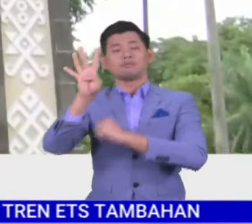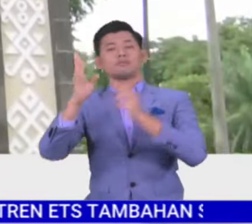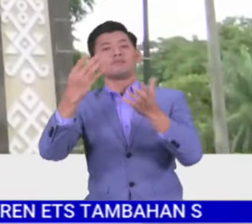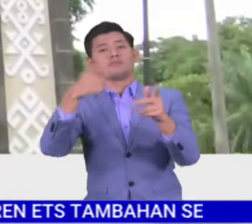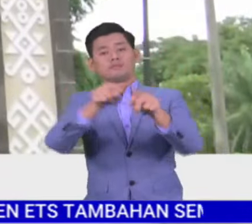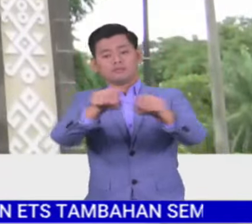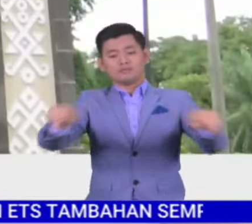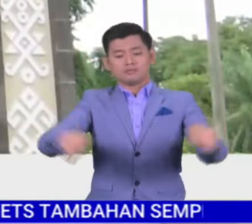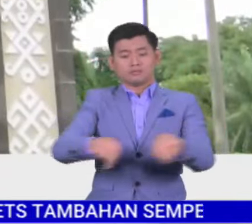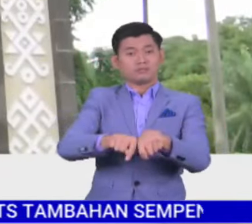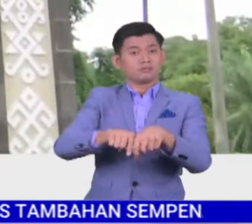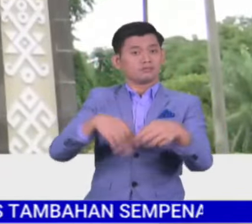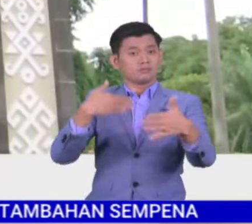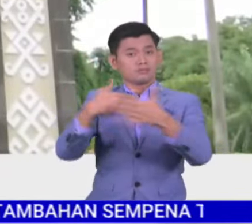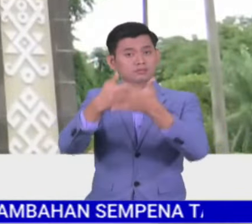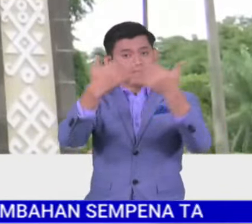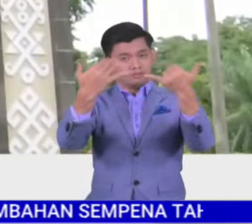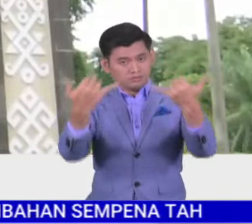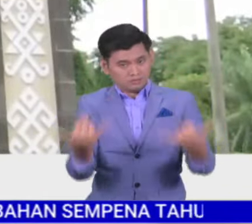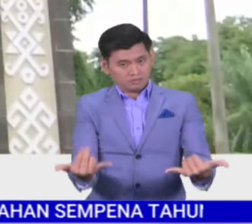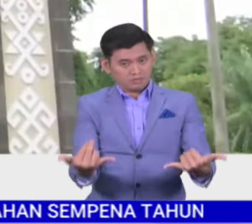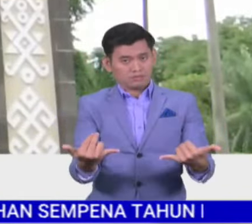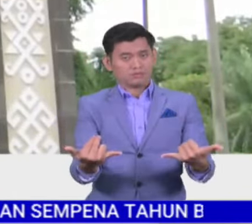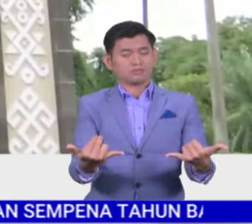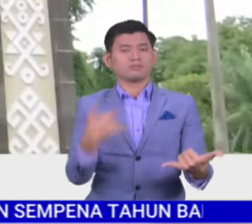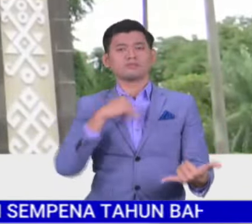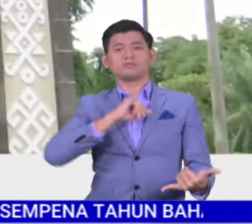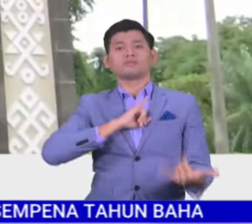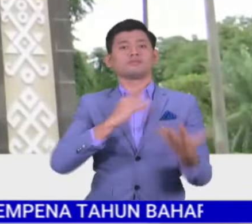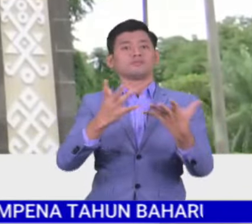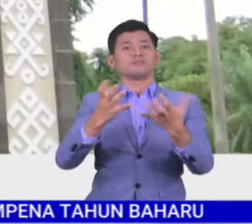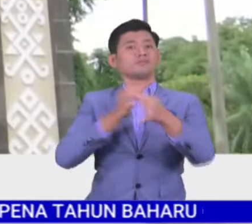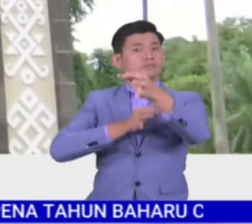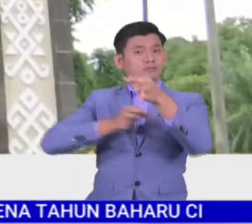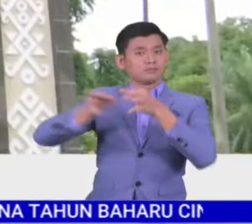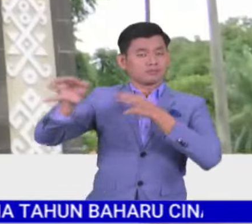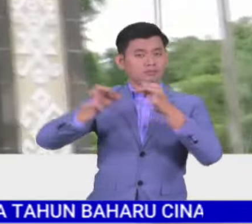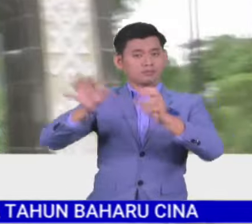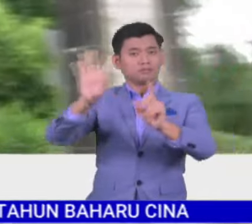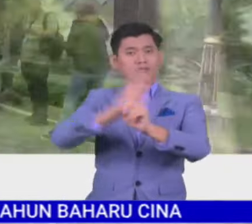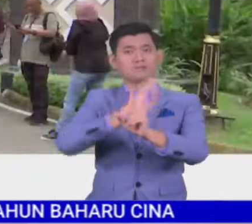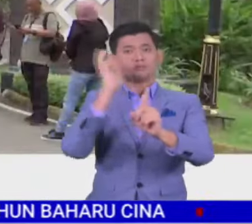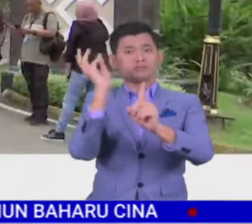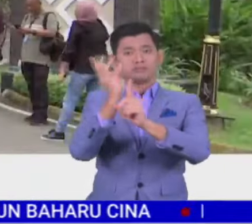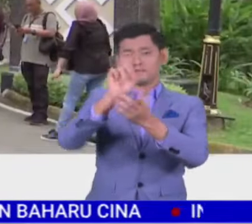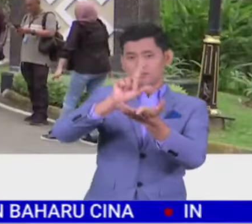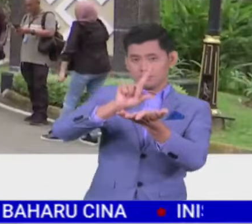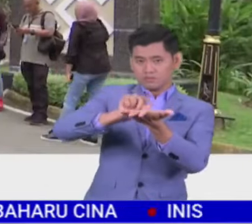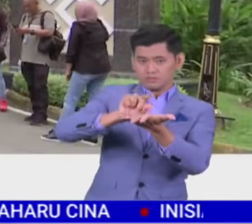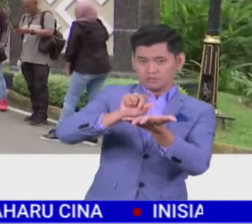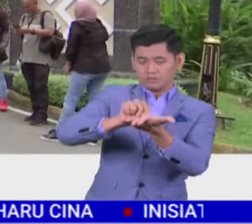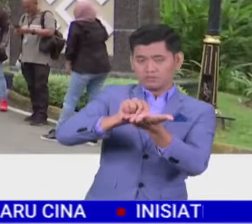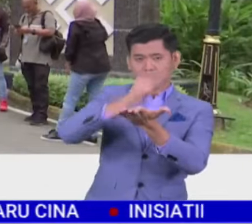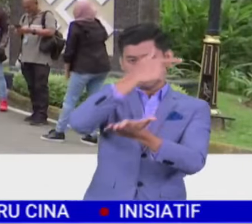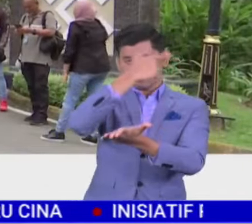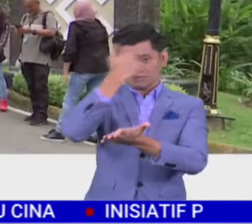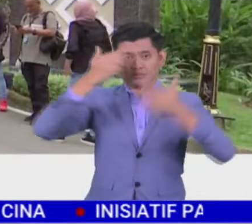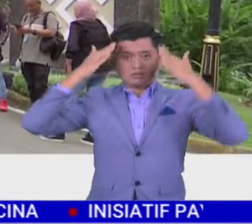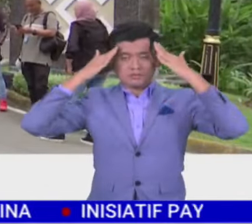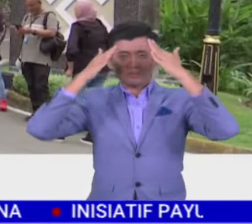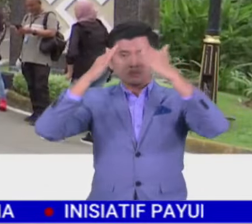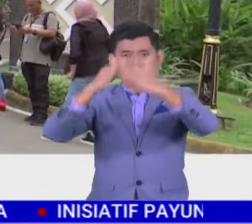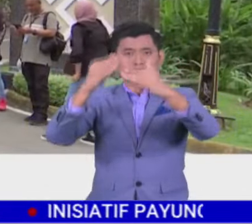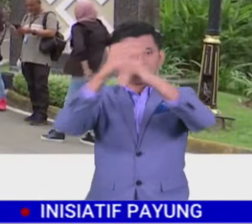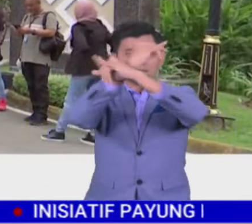Adun setakat ini baik dia di sini juga saya ingin bercakap mengenai kebajikan pengamalan media dan atas keprihatinan